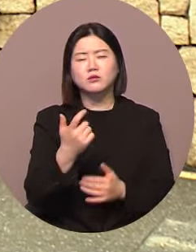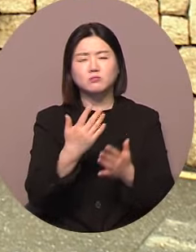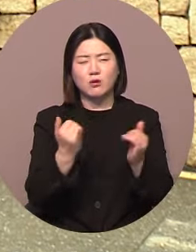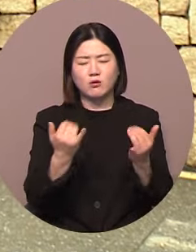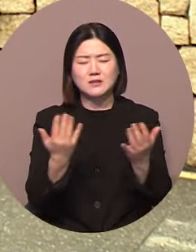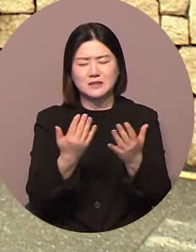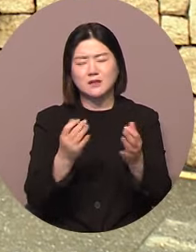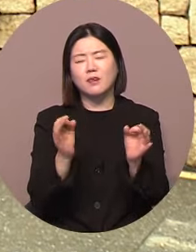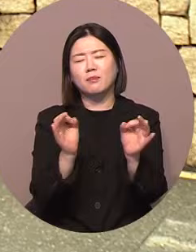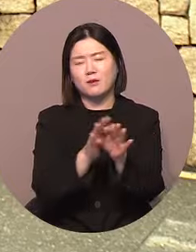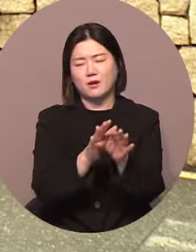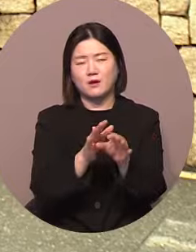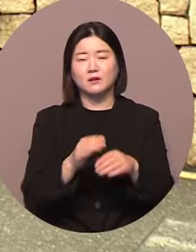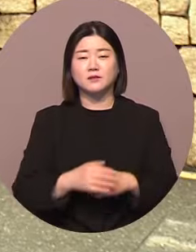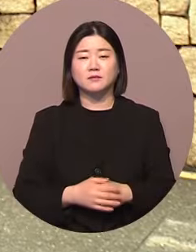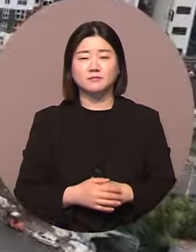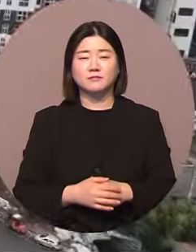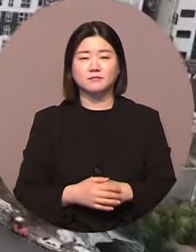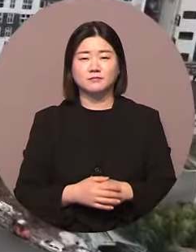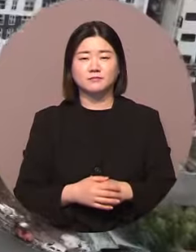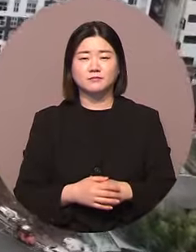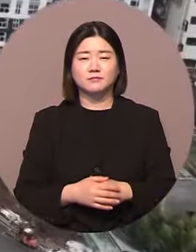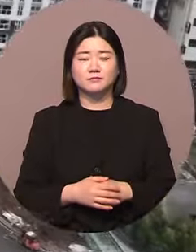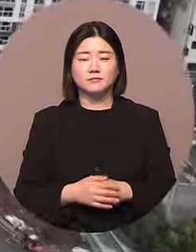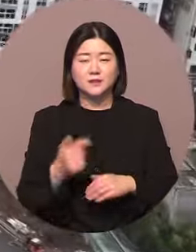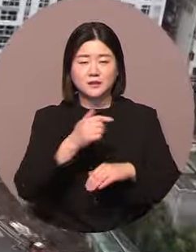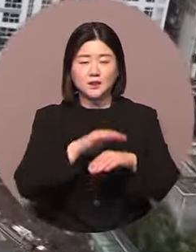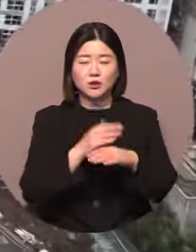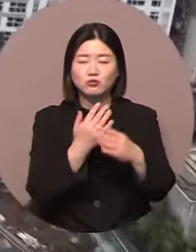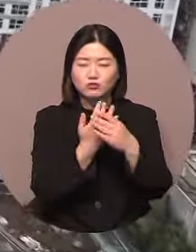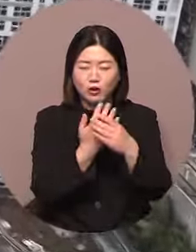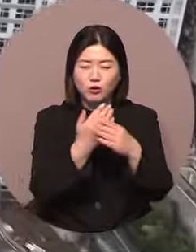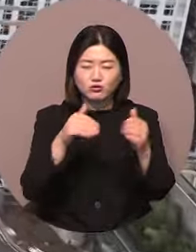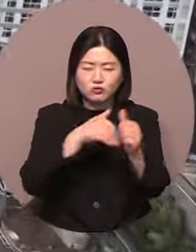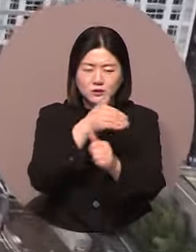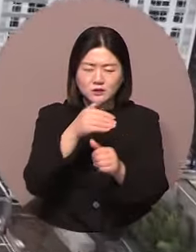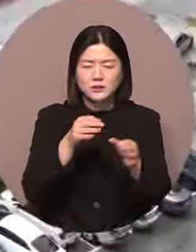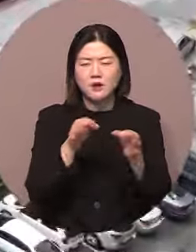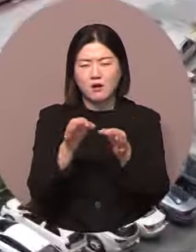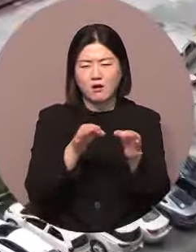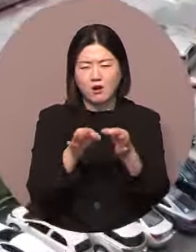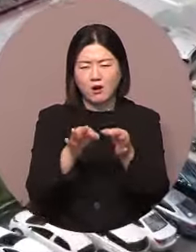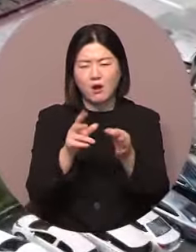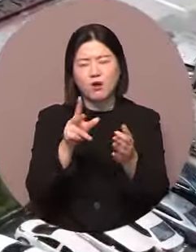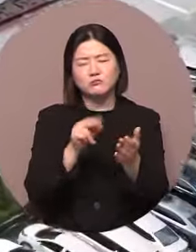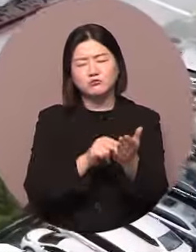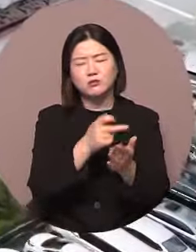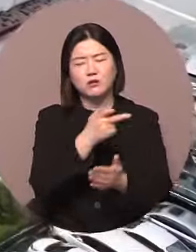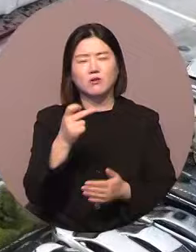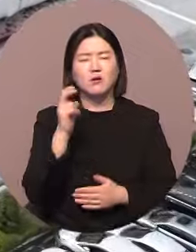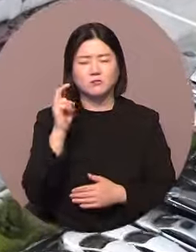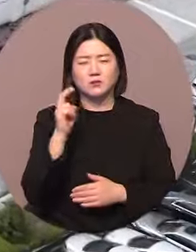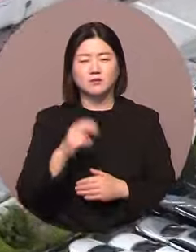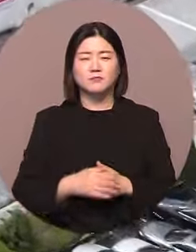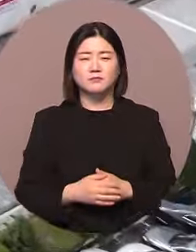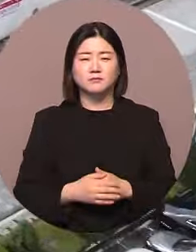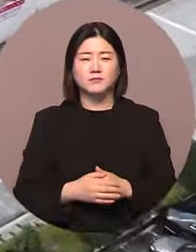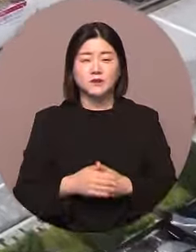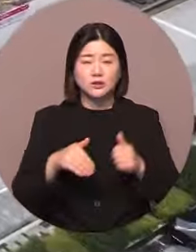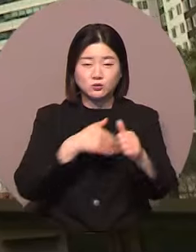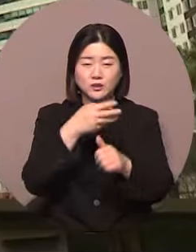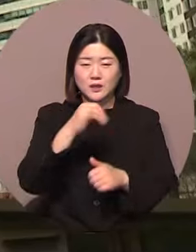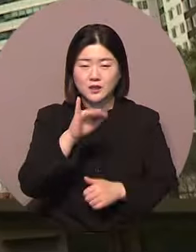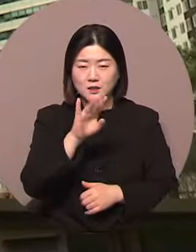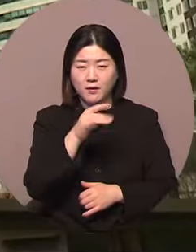일자리를 잃게된 것으로 알려졌습니다 대전 유성지역 주변 상권에도 직격탄이 될 것으로 보입니다 주변에